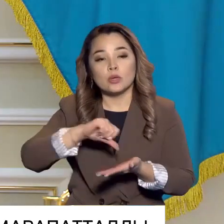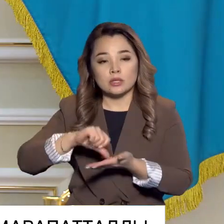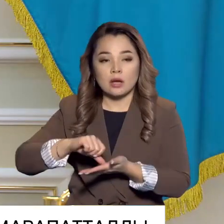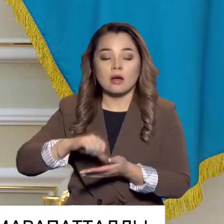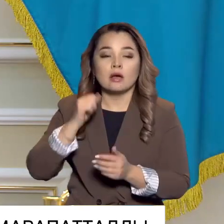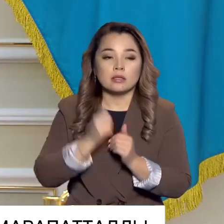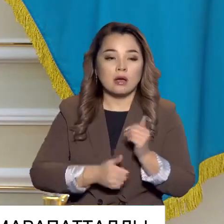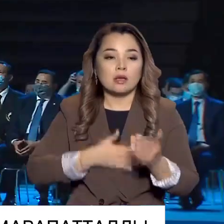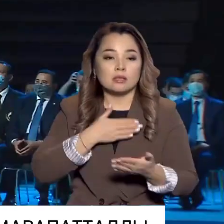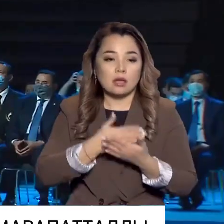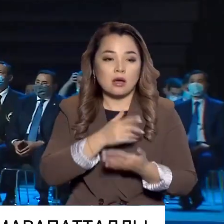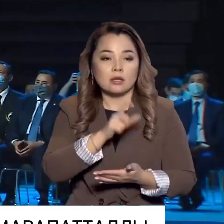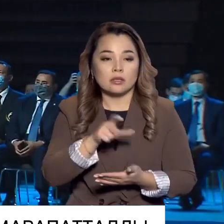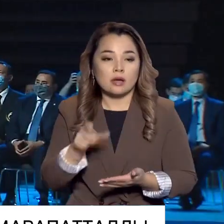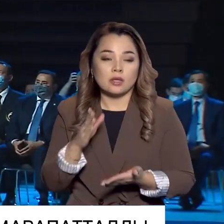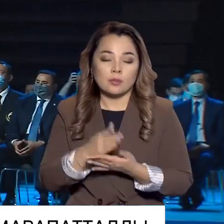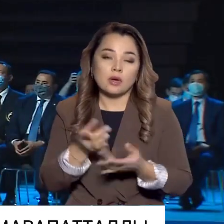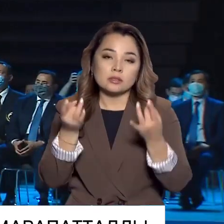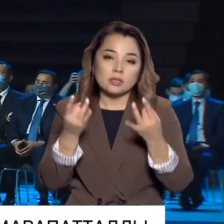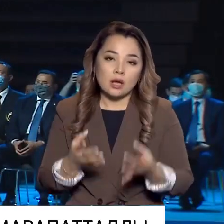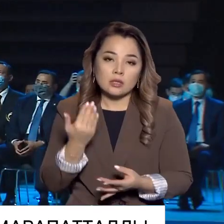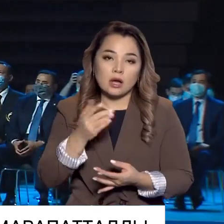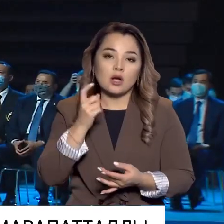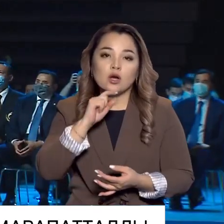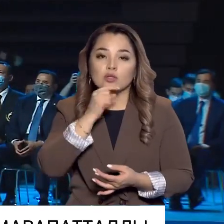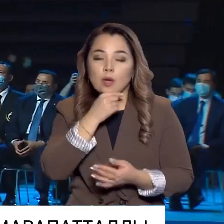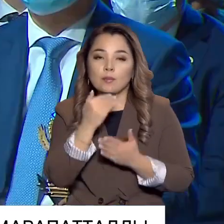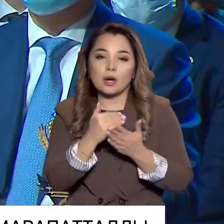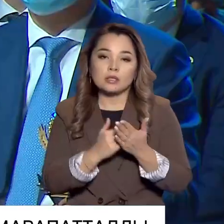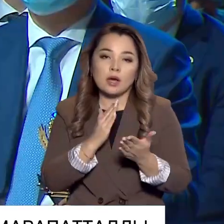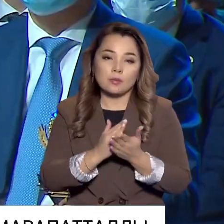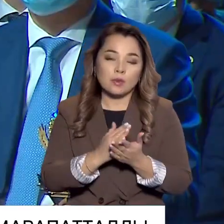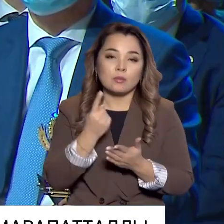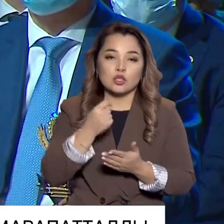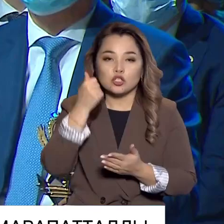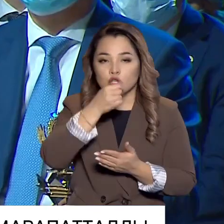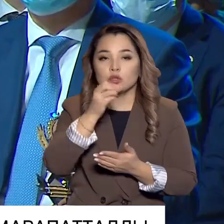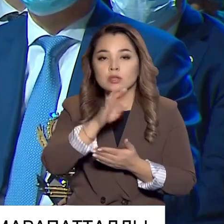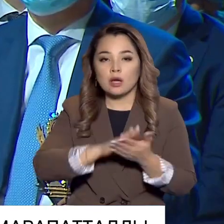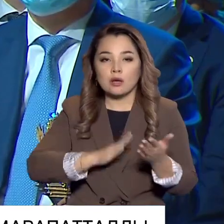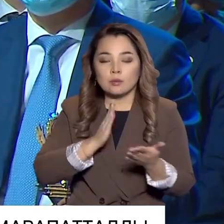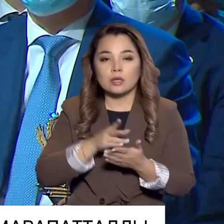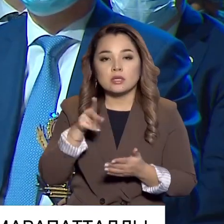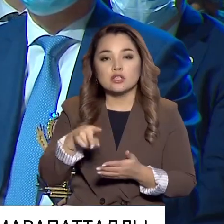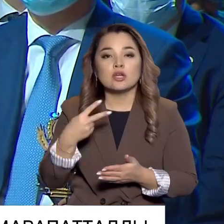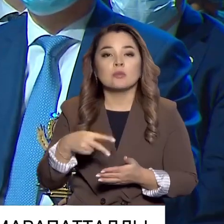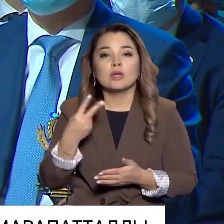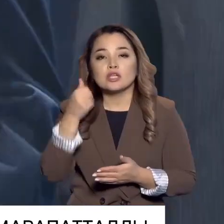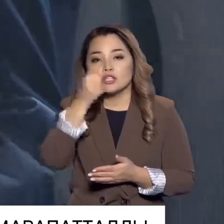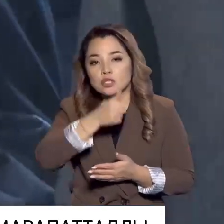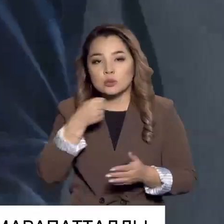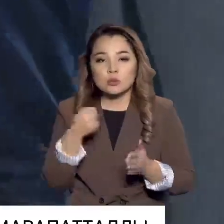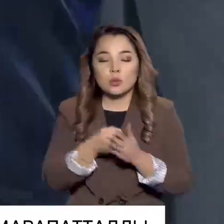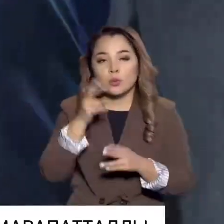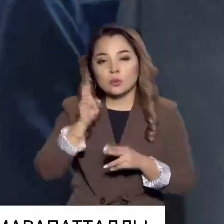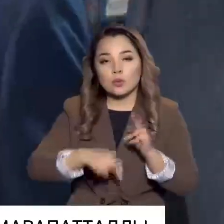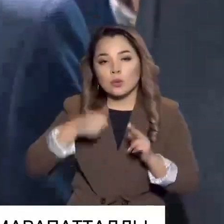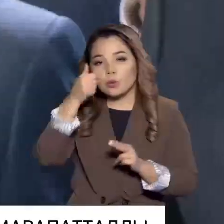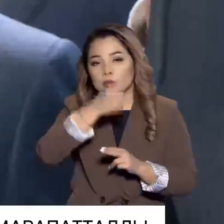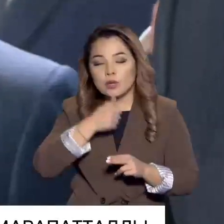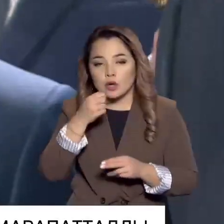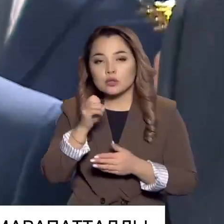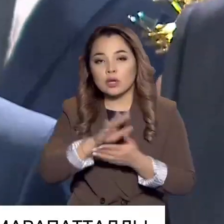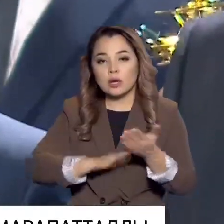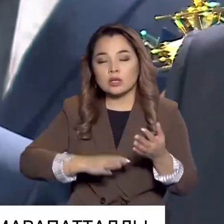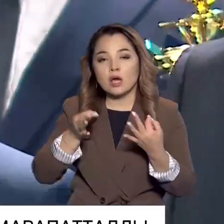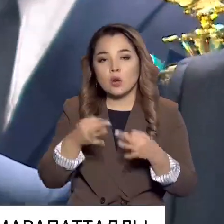барынша атсалысуда. Ал қарапайым заттар экономикасы бағдарламасы тағы бір жылға ұзартылады. 2022 жылдың соңына дейін жалғасады. Жалпы